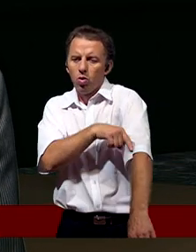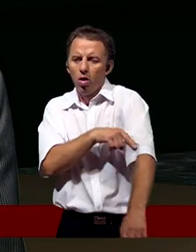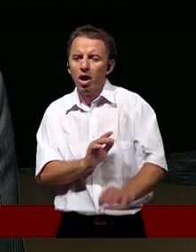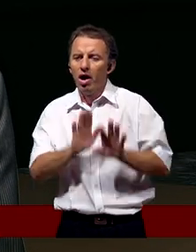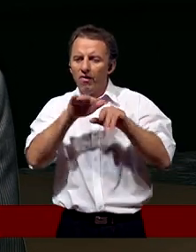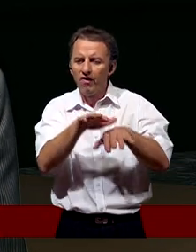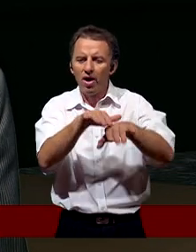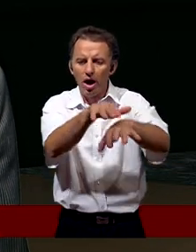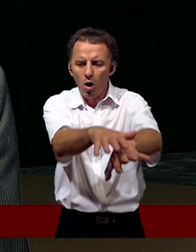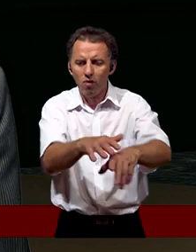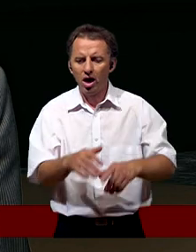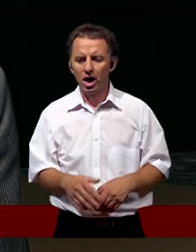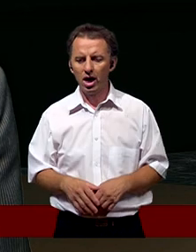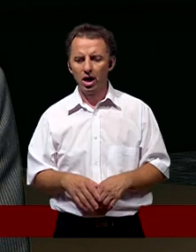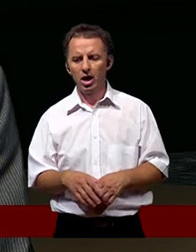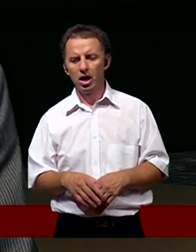że tak powiem.